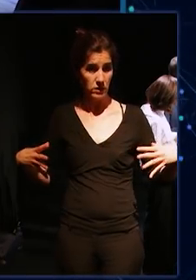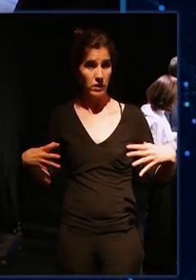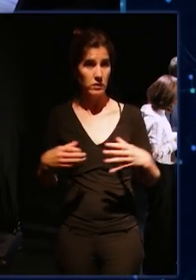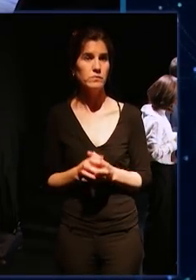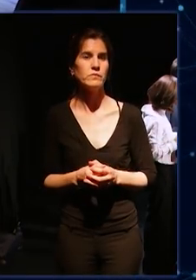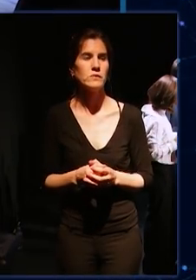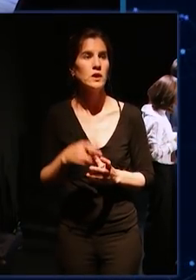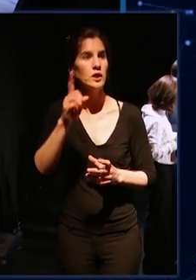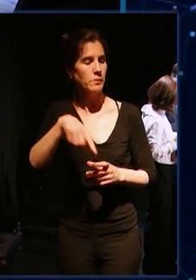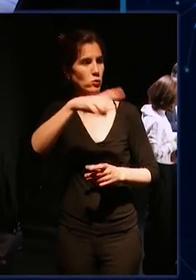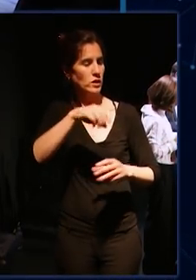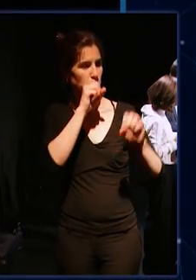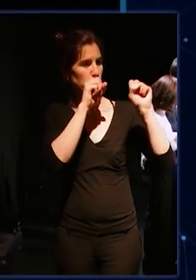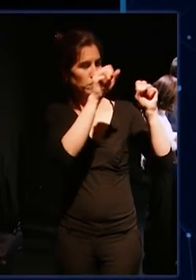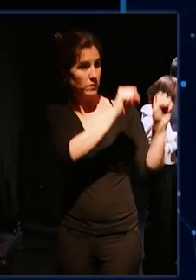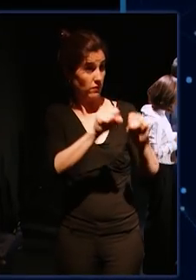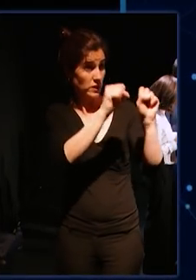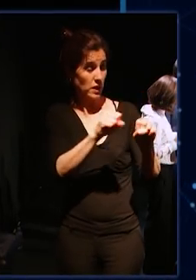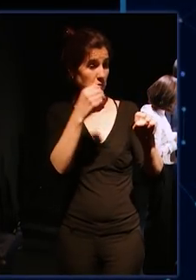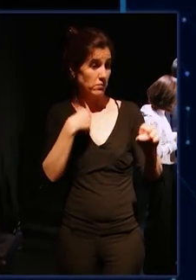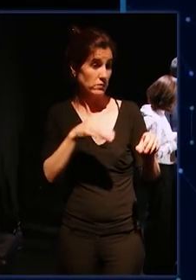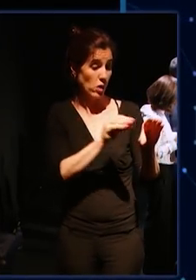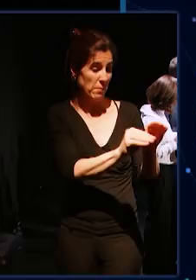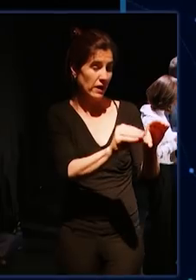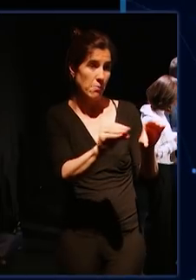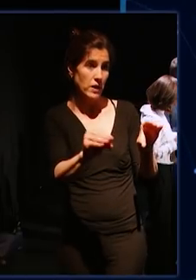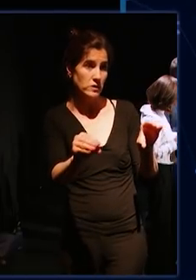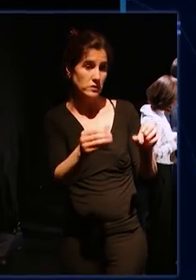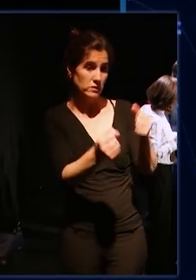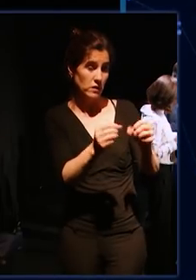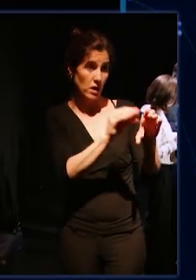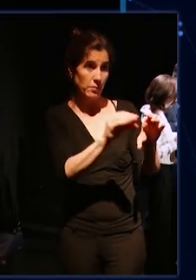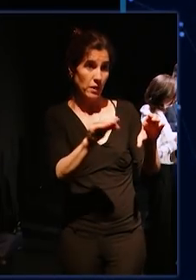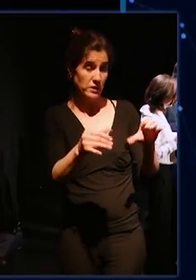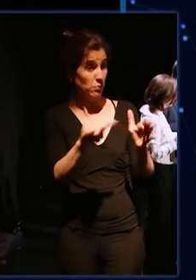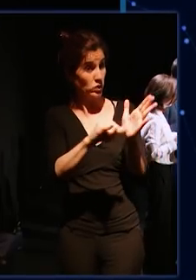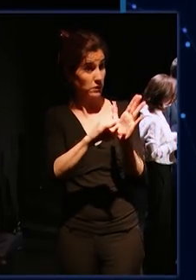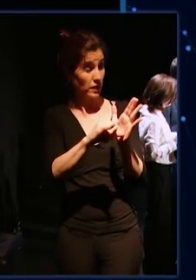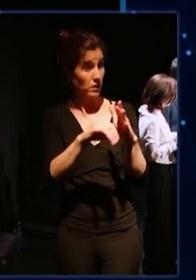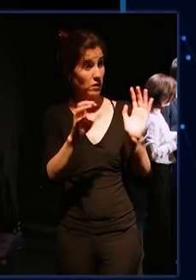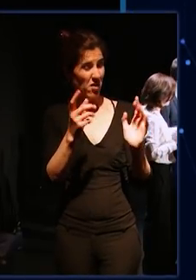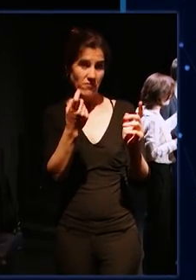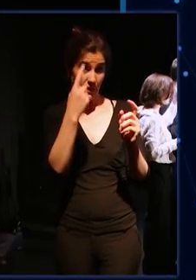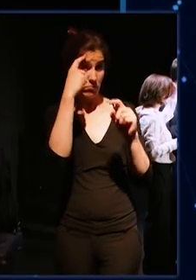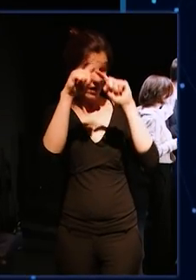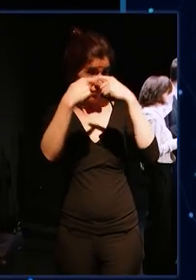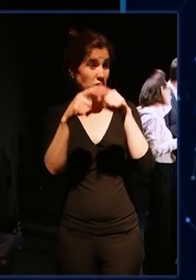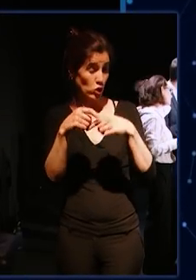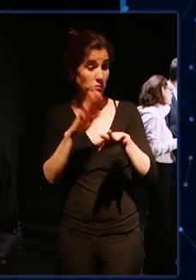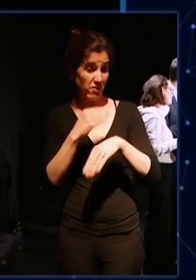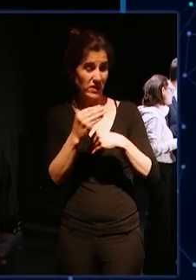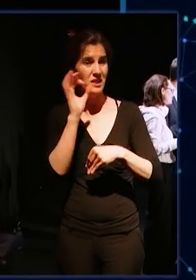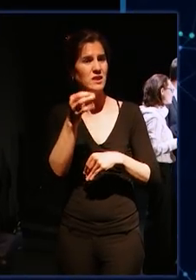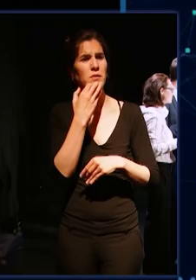I som els dels aparcaments de proximitat. Hi ha reflexions a fer, evidentment, però quan parlem de comerç us preguntaré si sabeu les